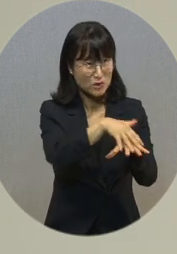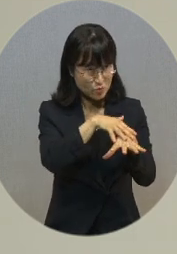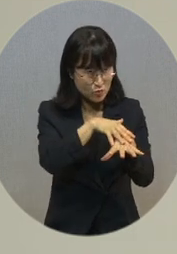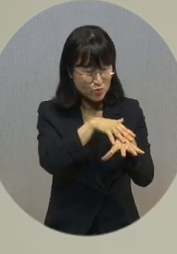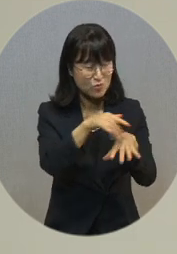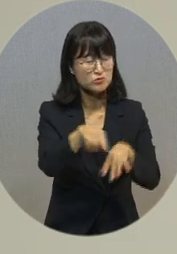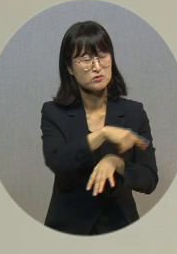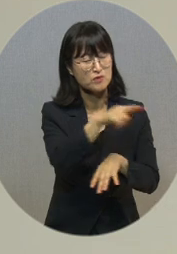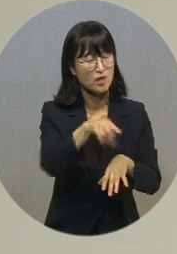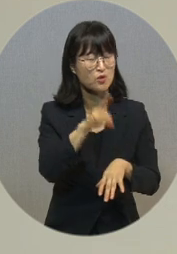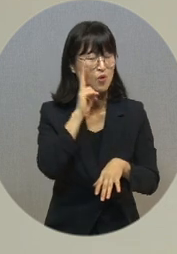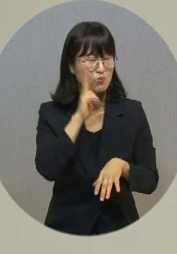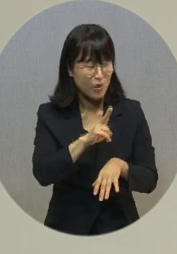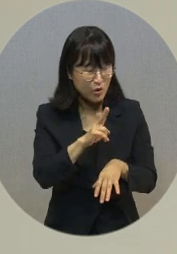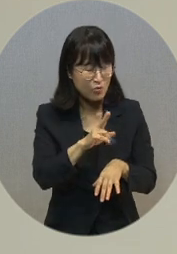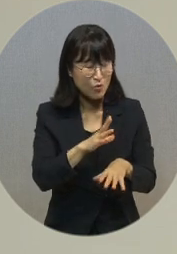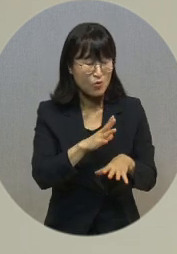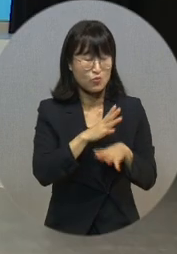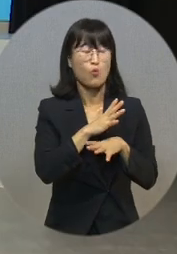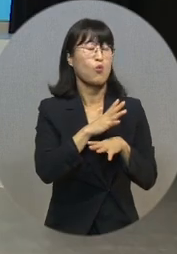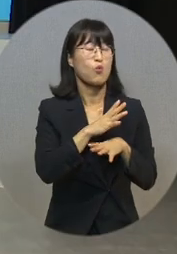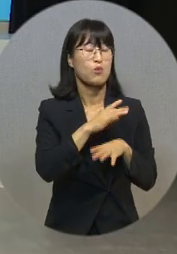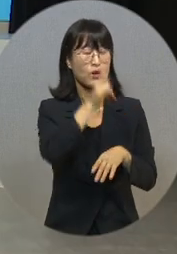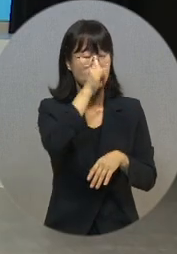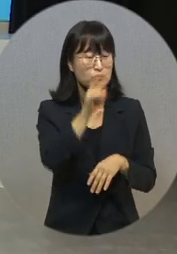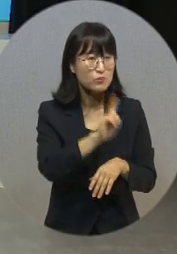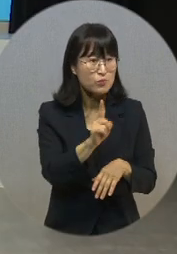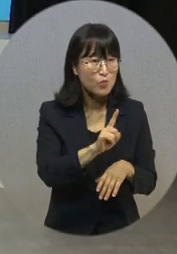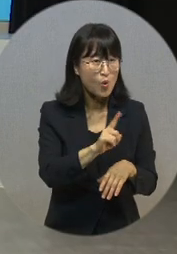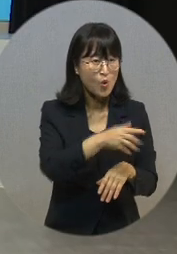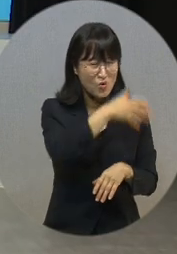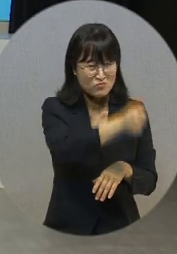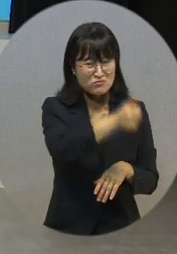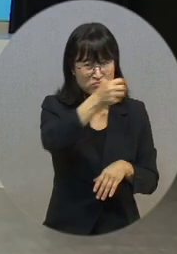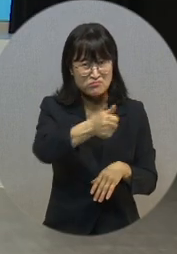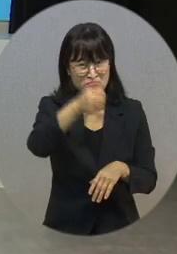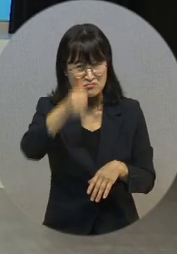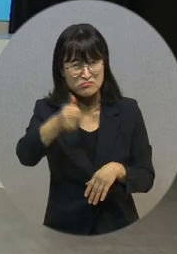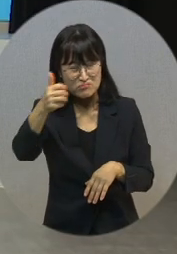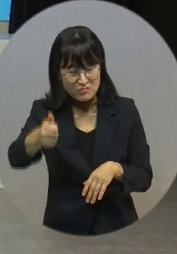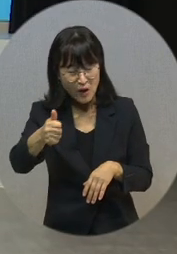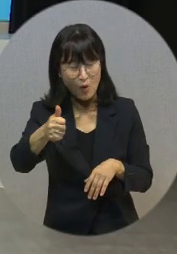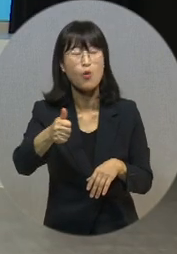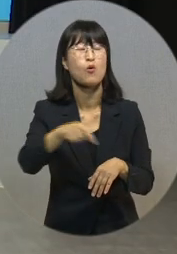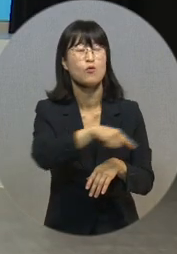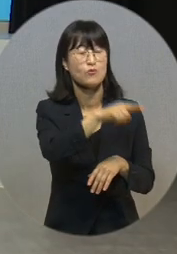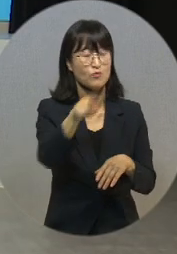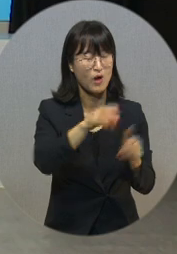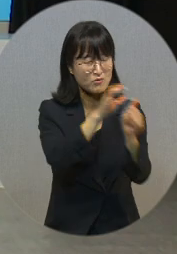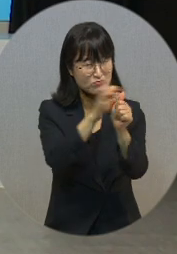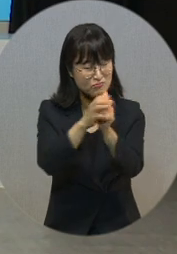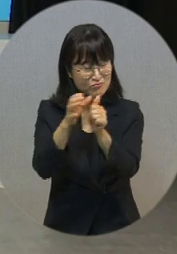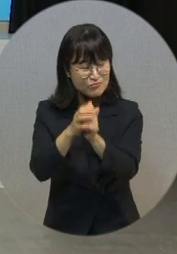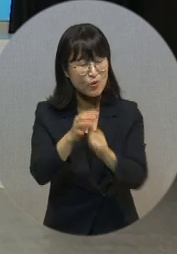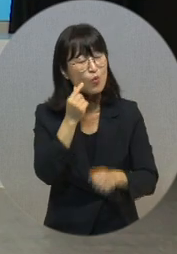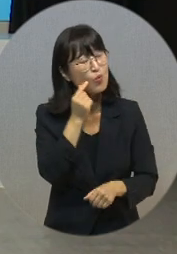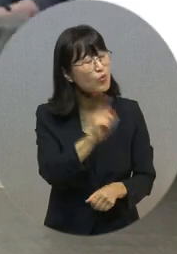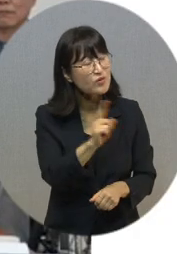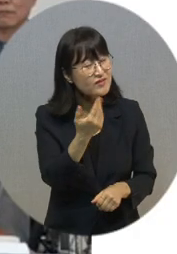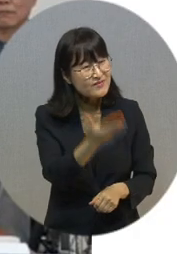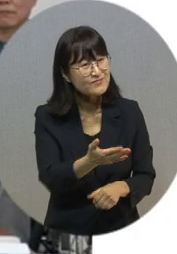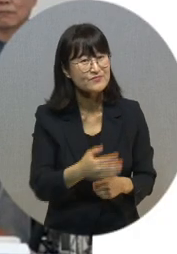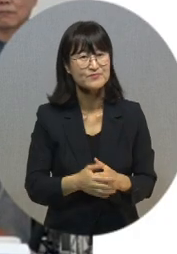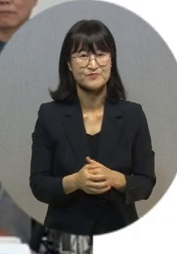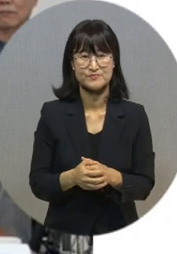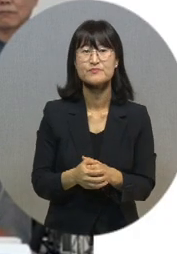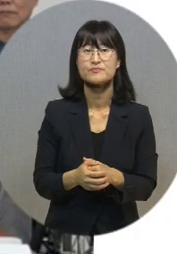추진하셨더라고요. 장애계 핵심들을 다 모았어요. 네. 네. 이 정책 자문단을 만드셨는데 네. 어떤 계기로 만드셨습니까? 네,